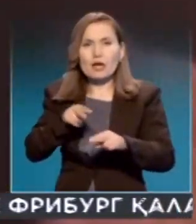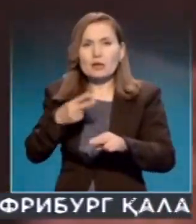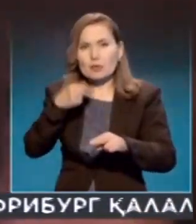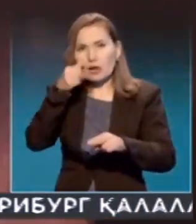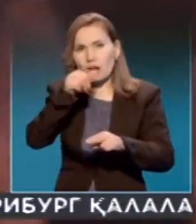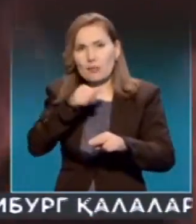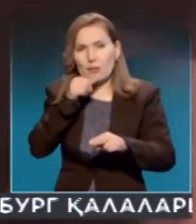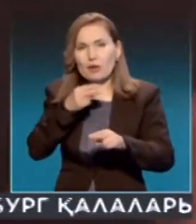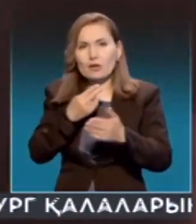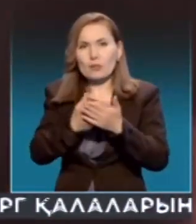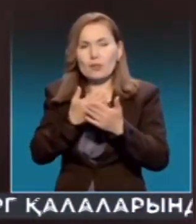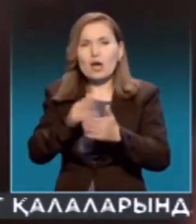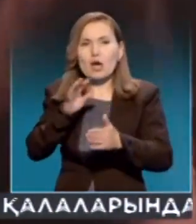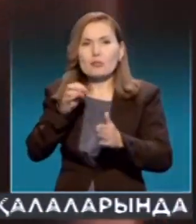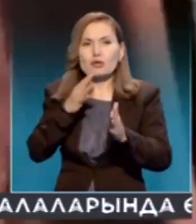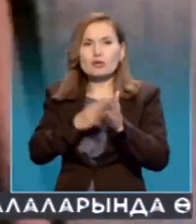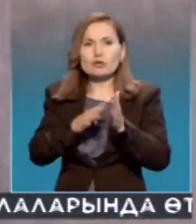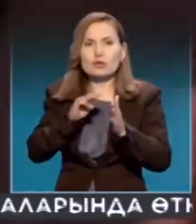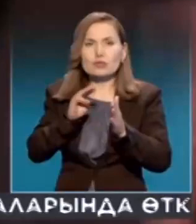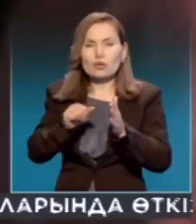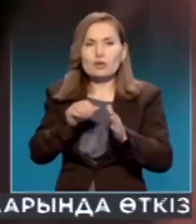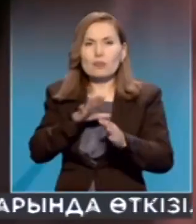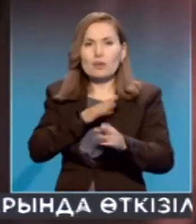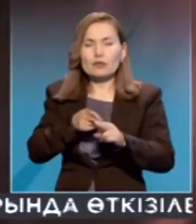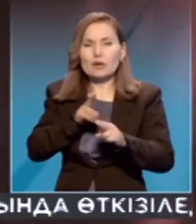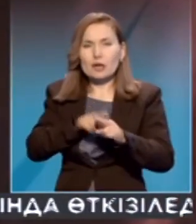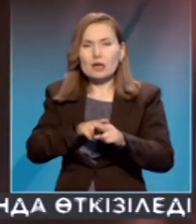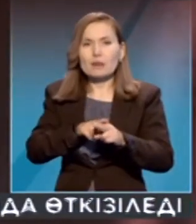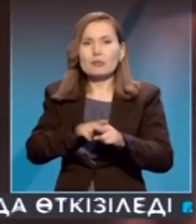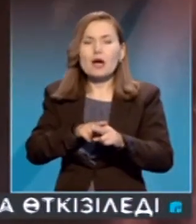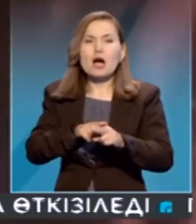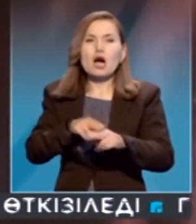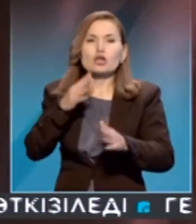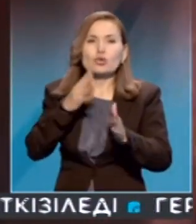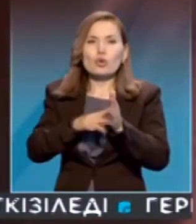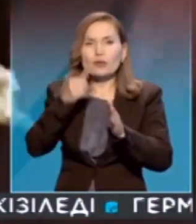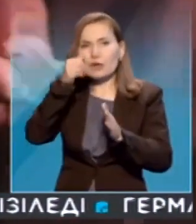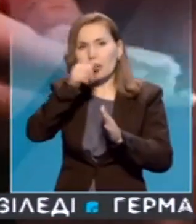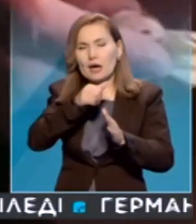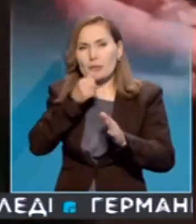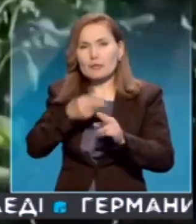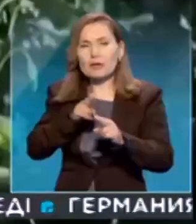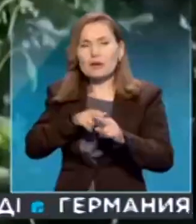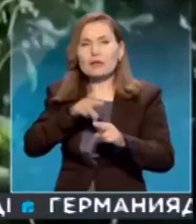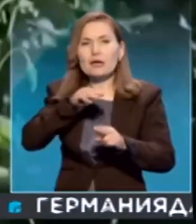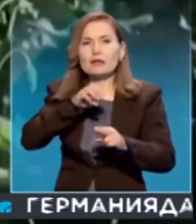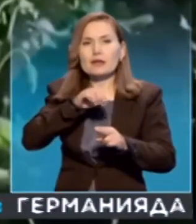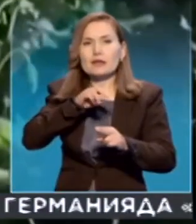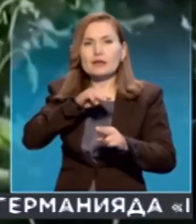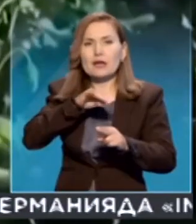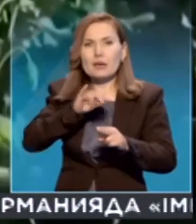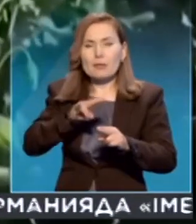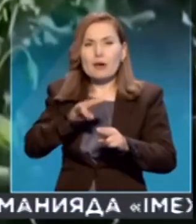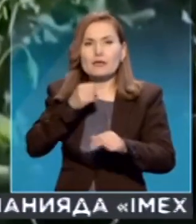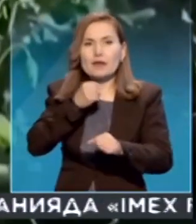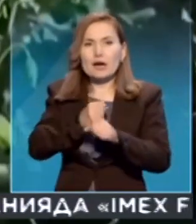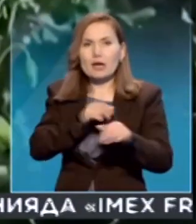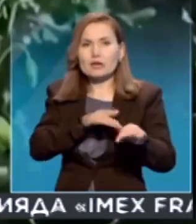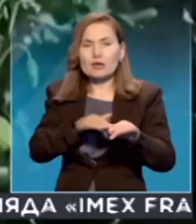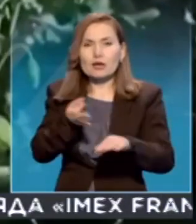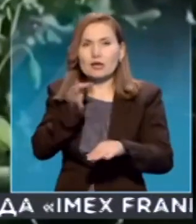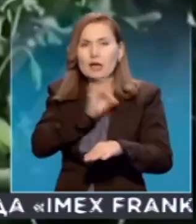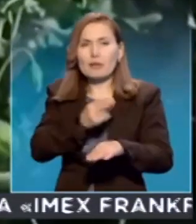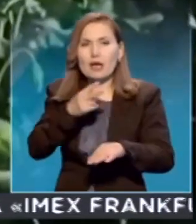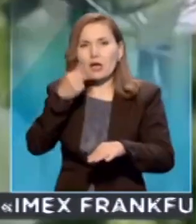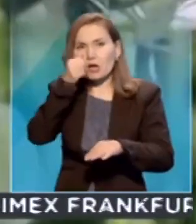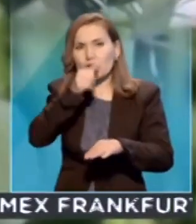көрсеткіш 590 тонна болған. Осы ұйымның өзге бір дерегінше 90 жылдардың аяғында Талибан қатаң шара қолданып, 2 жыл ішінде